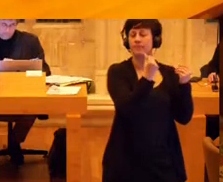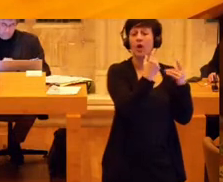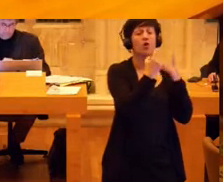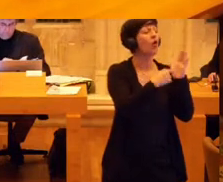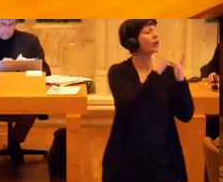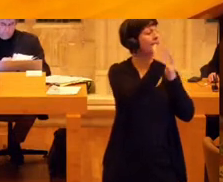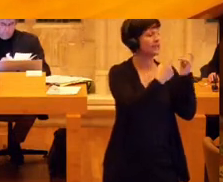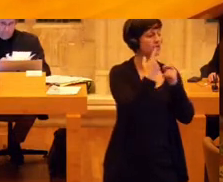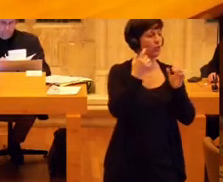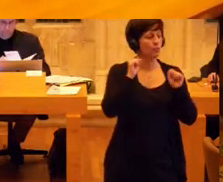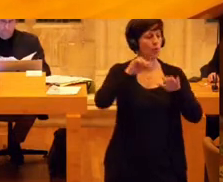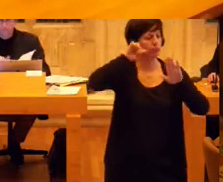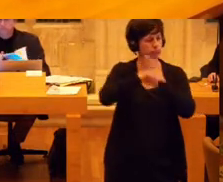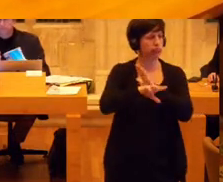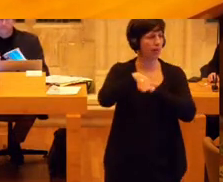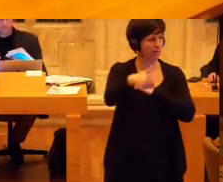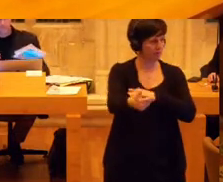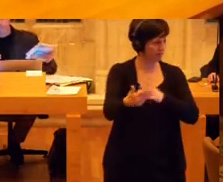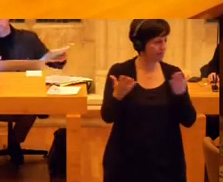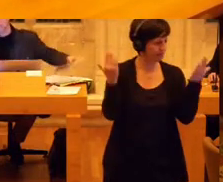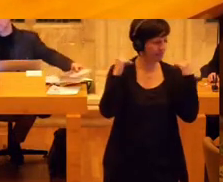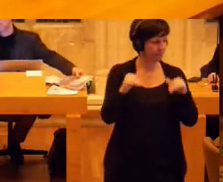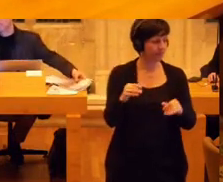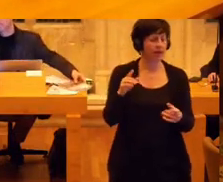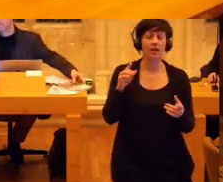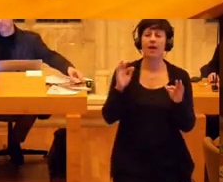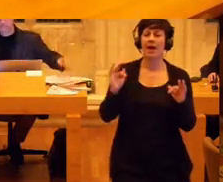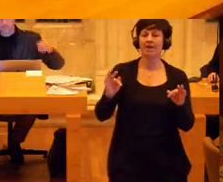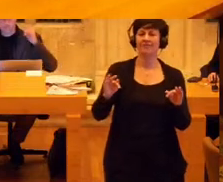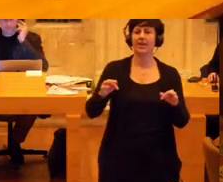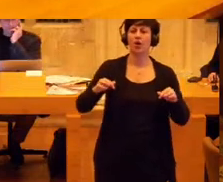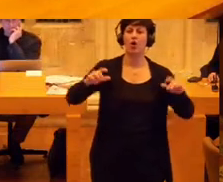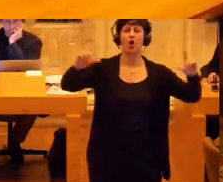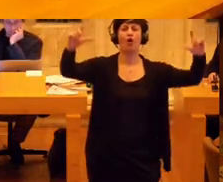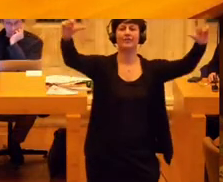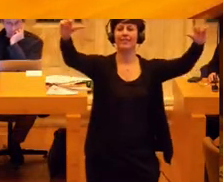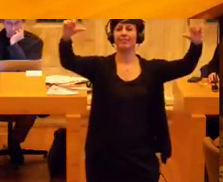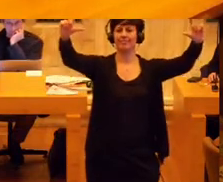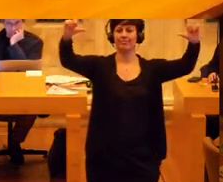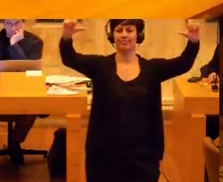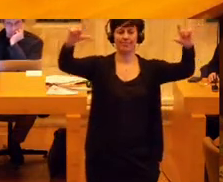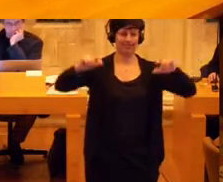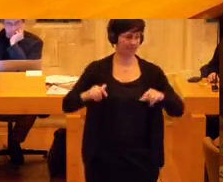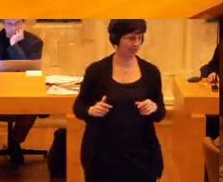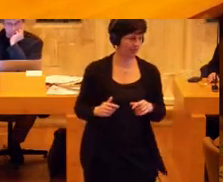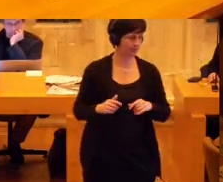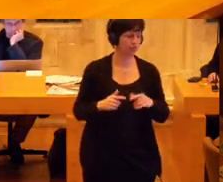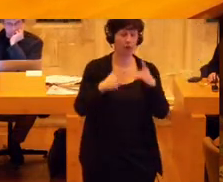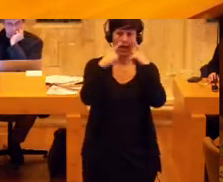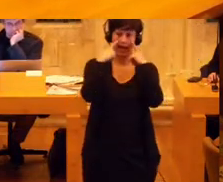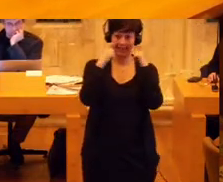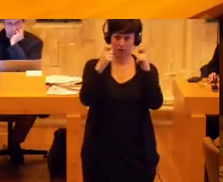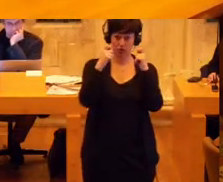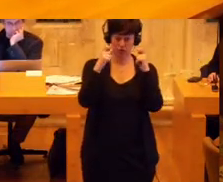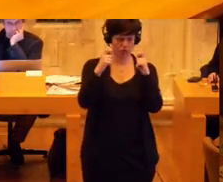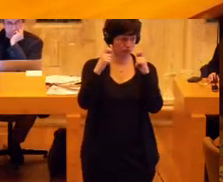lors des questions. Sur les enseignes, désormais, donc en faisant bien la distinction